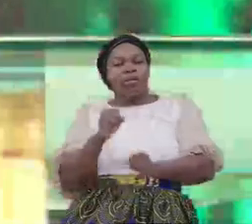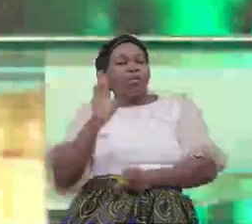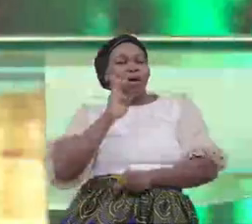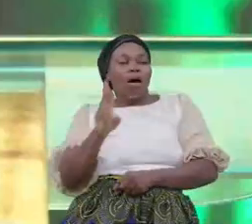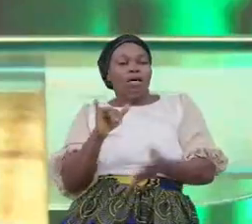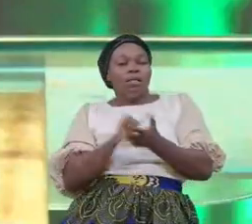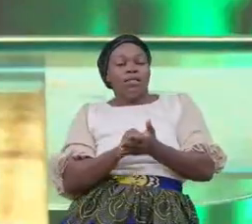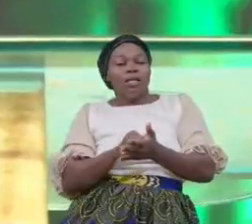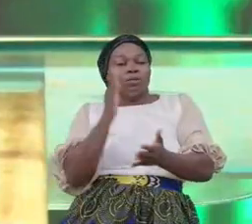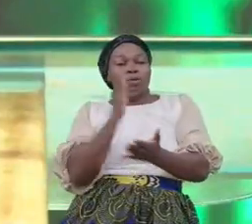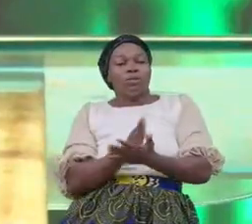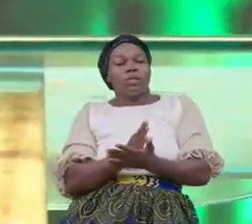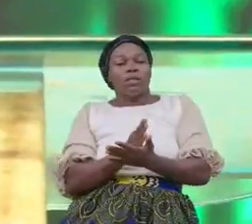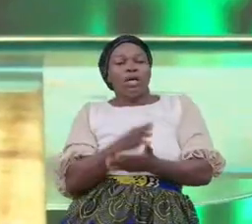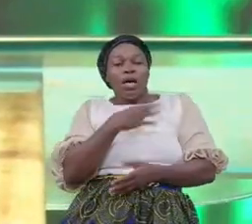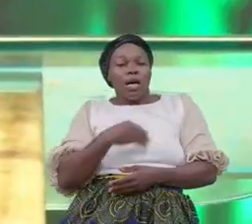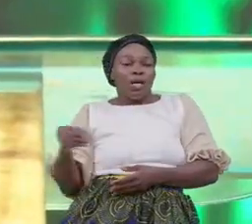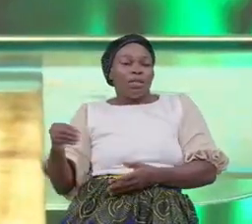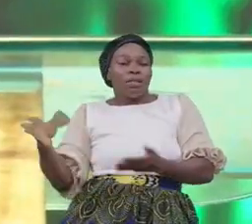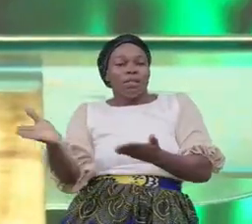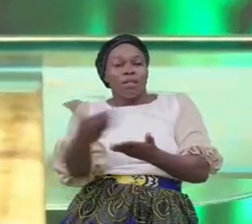les boiteux et je